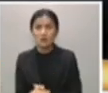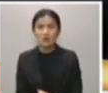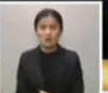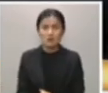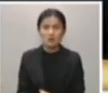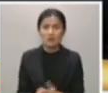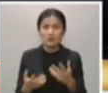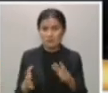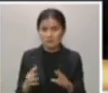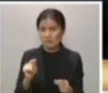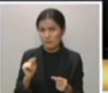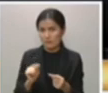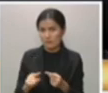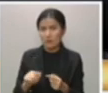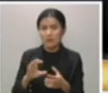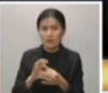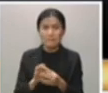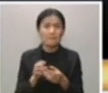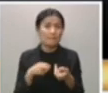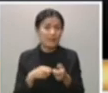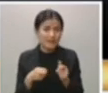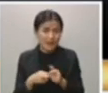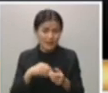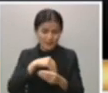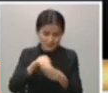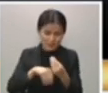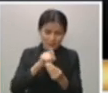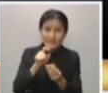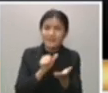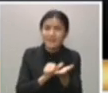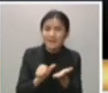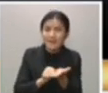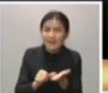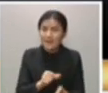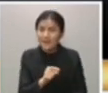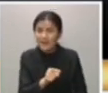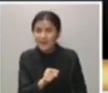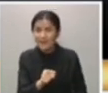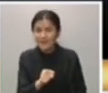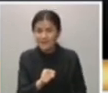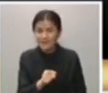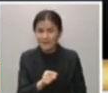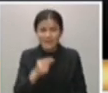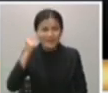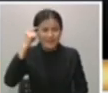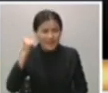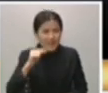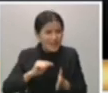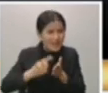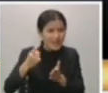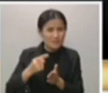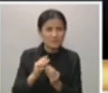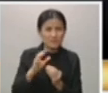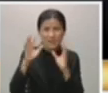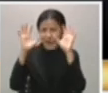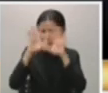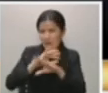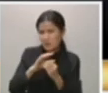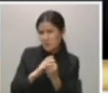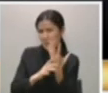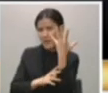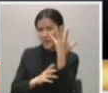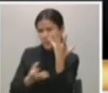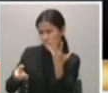ท่านอาจจะคิดว่าการแก้ไขปัญหาเศรษฐกิจเนี่ยนะท่านจะต้องรดน้ำตั้งแต่ยอดต้นไม้ลง